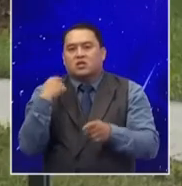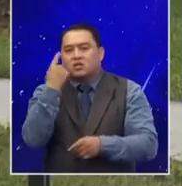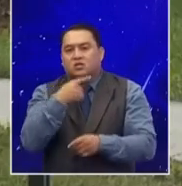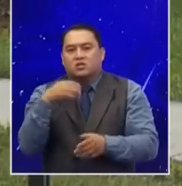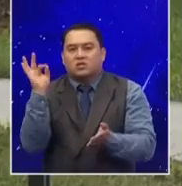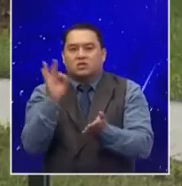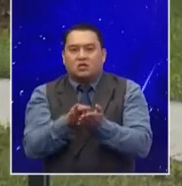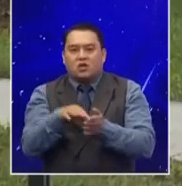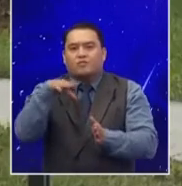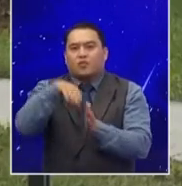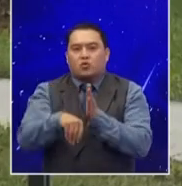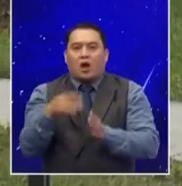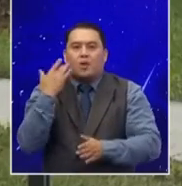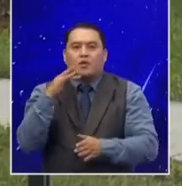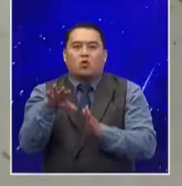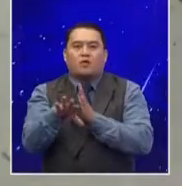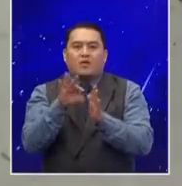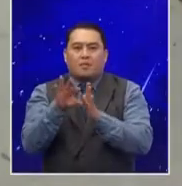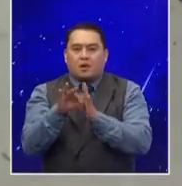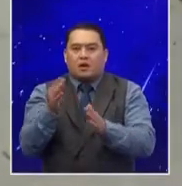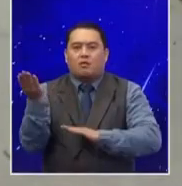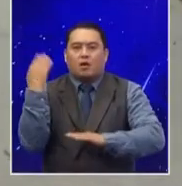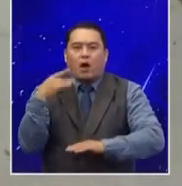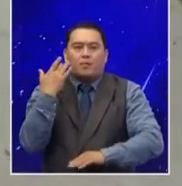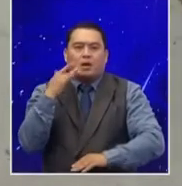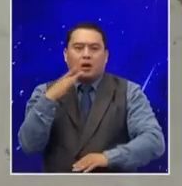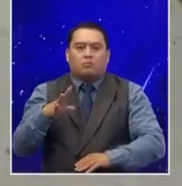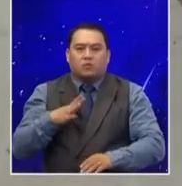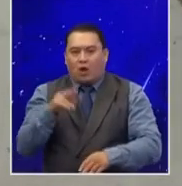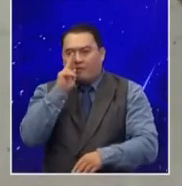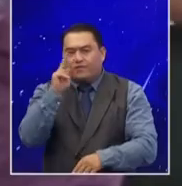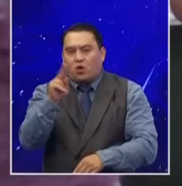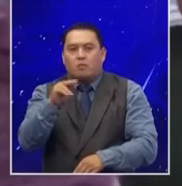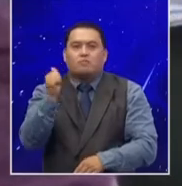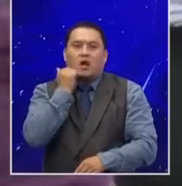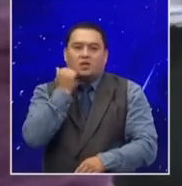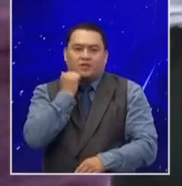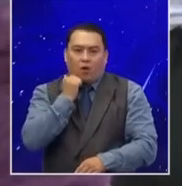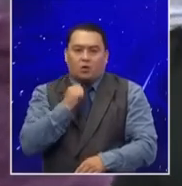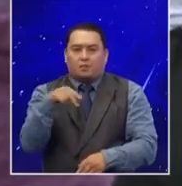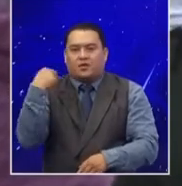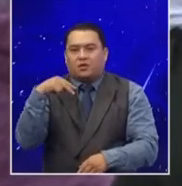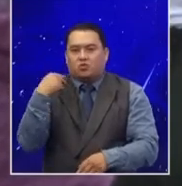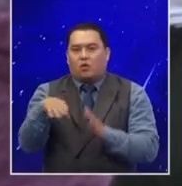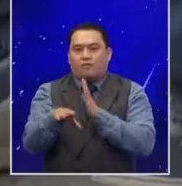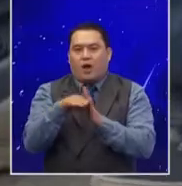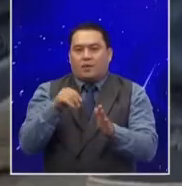с целью вмешательства в американские выборы. Ранее американская разведка обвиняла Москву во вмешательстве в президентские